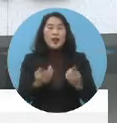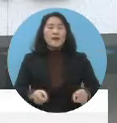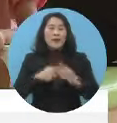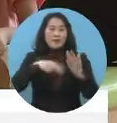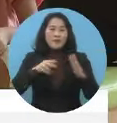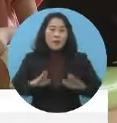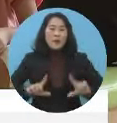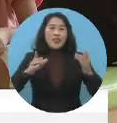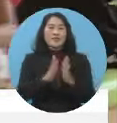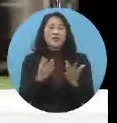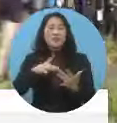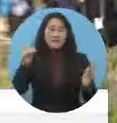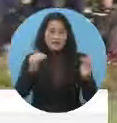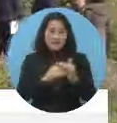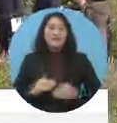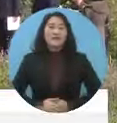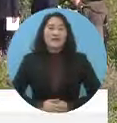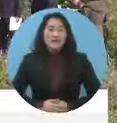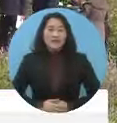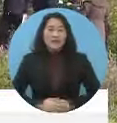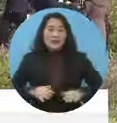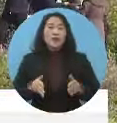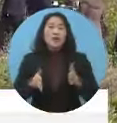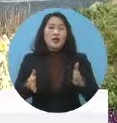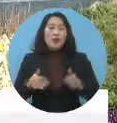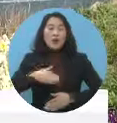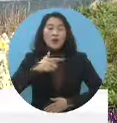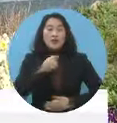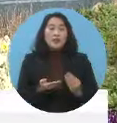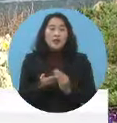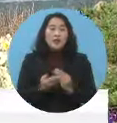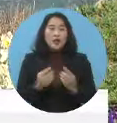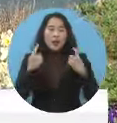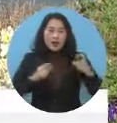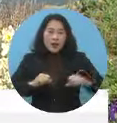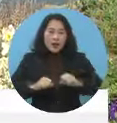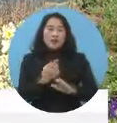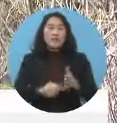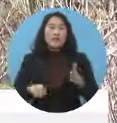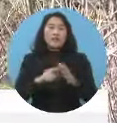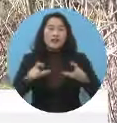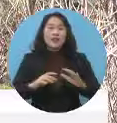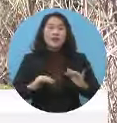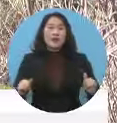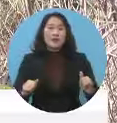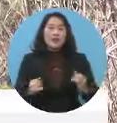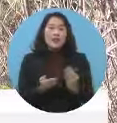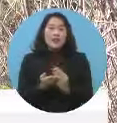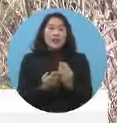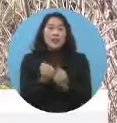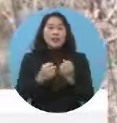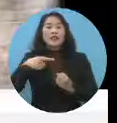함께 읽을 올해 잭을 뽑았습니다 전라남도가 가고 싶은 섬 의 관광 활성화를 위해 지역 주민을 섬